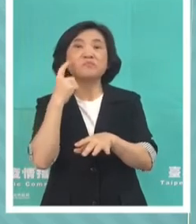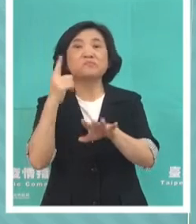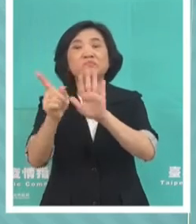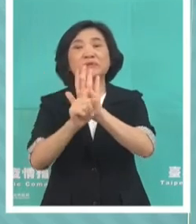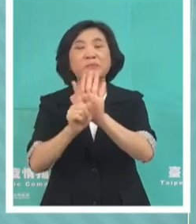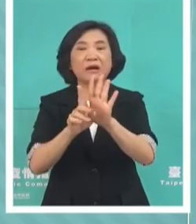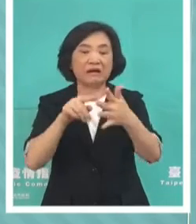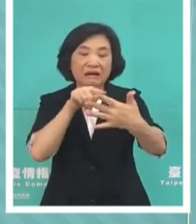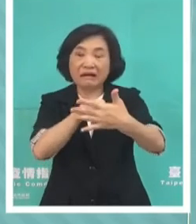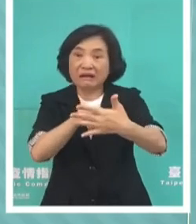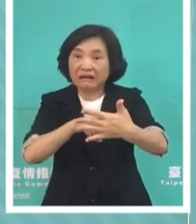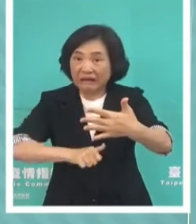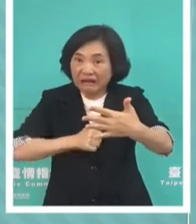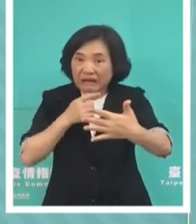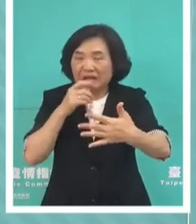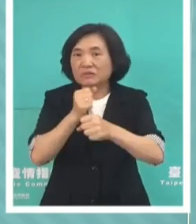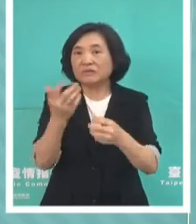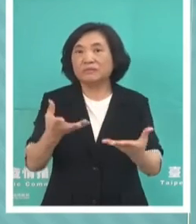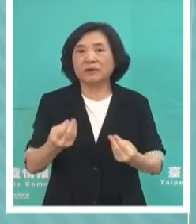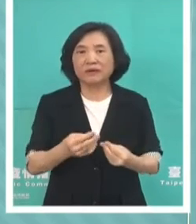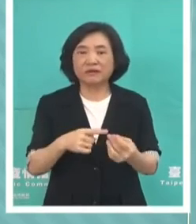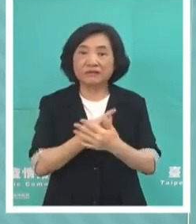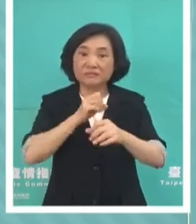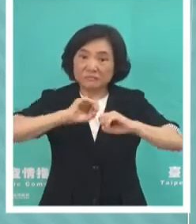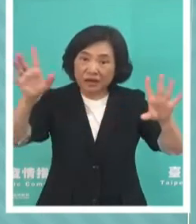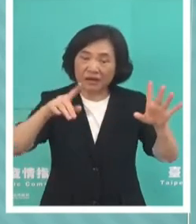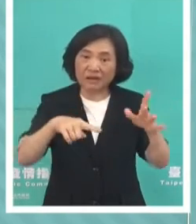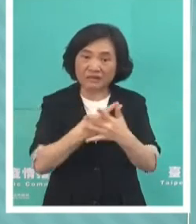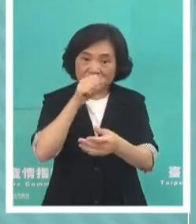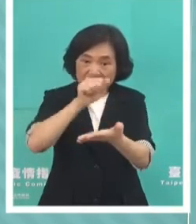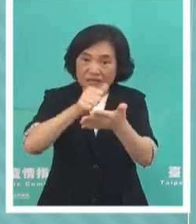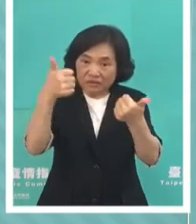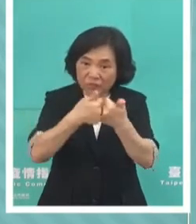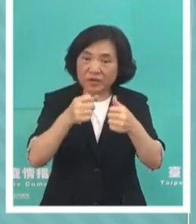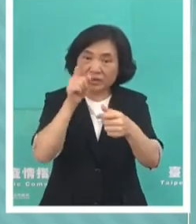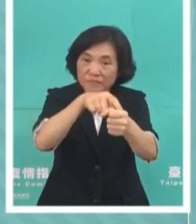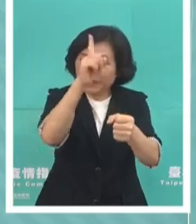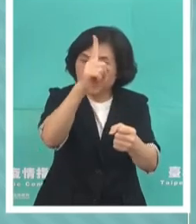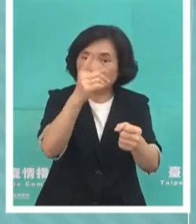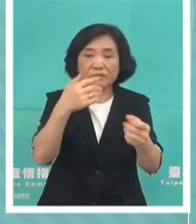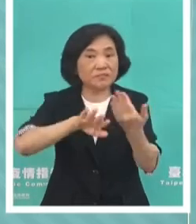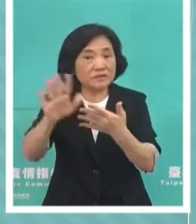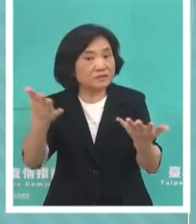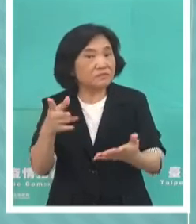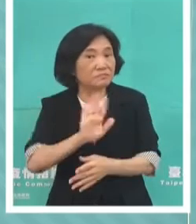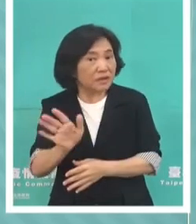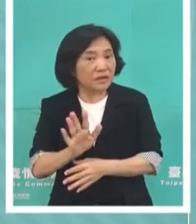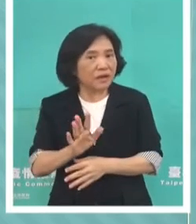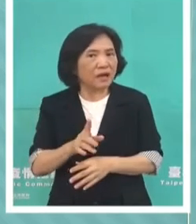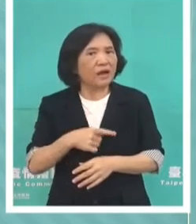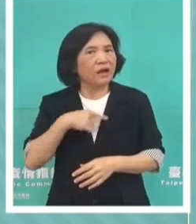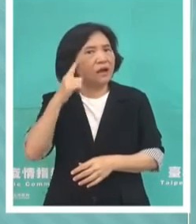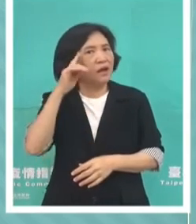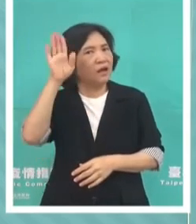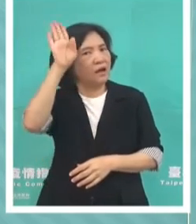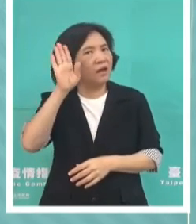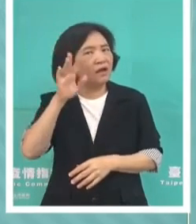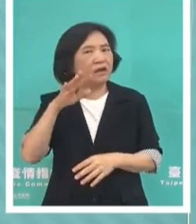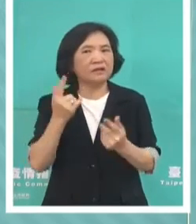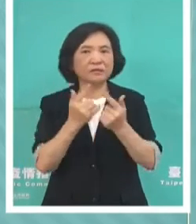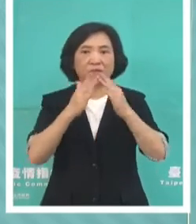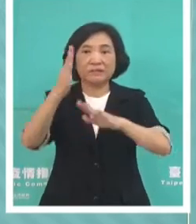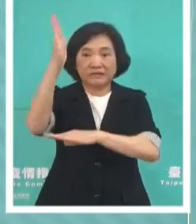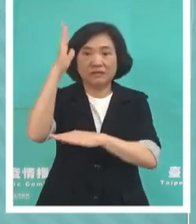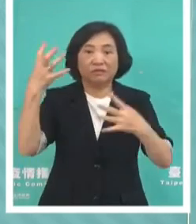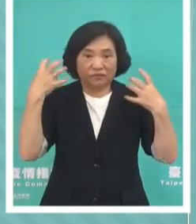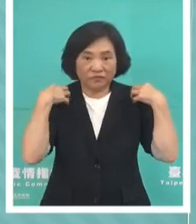国老百姓讲说，他那天只有一个目的，在开个记者会，其他都不做就跑掉了。更何况台北市政府是执行